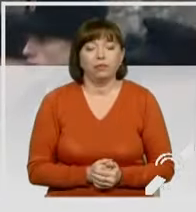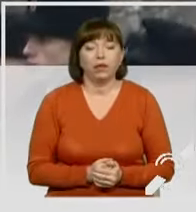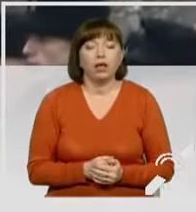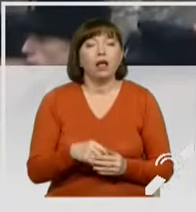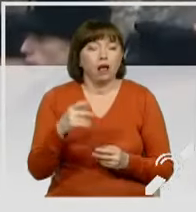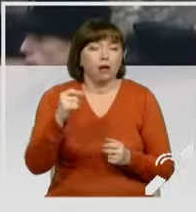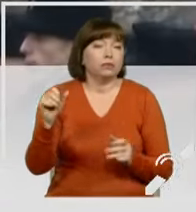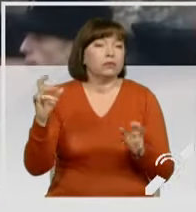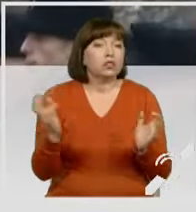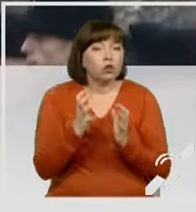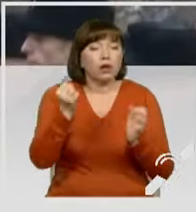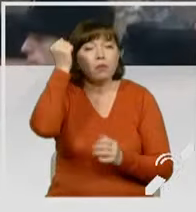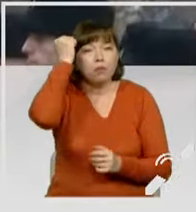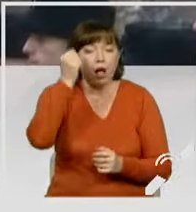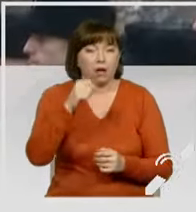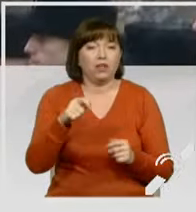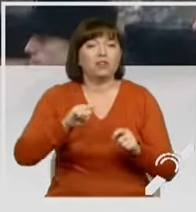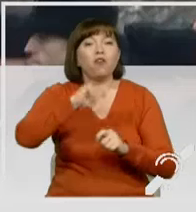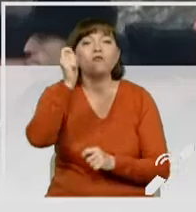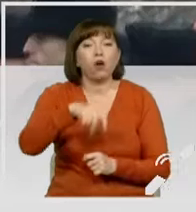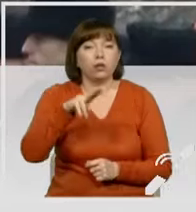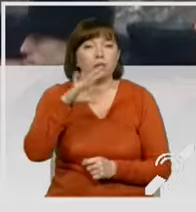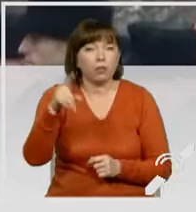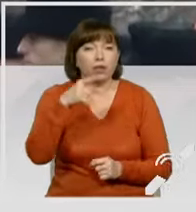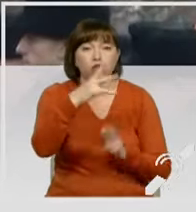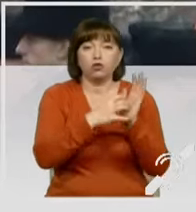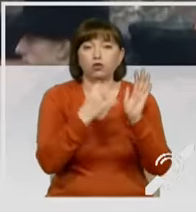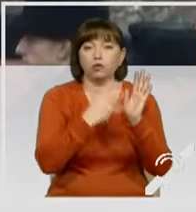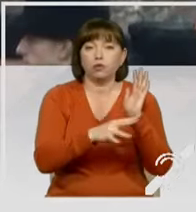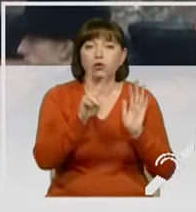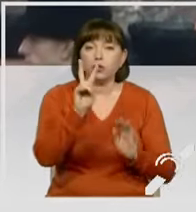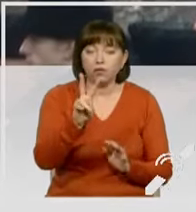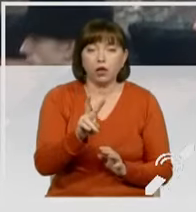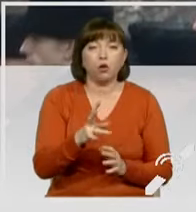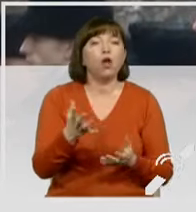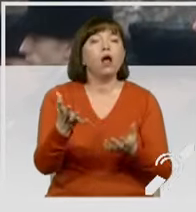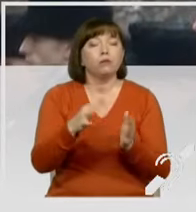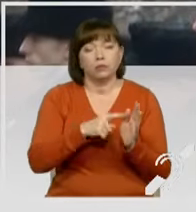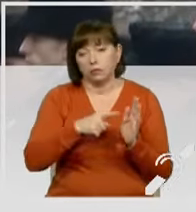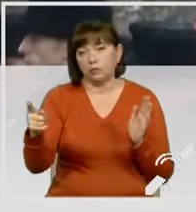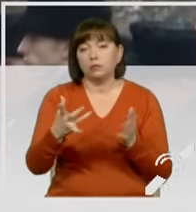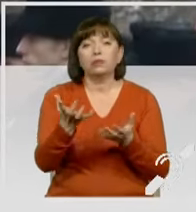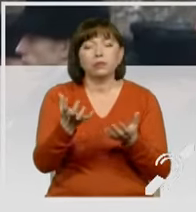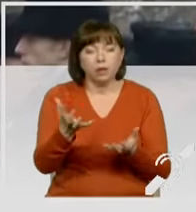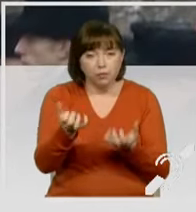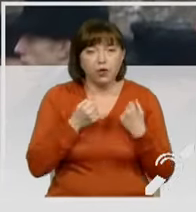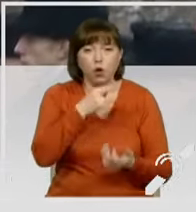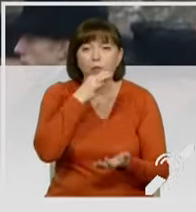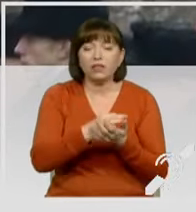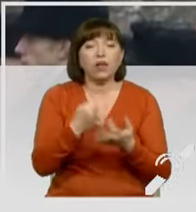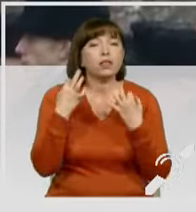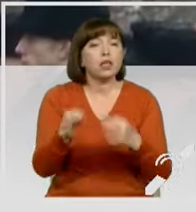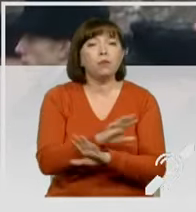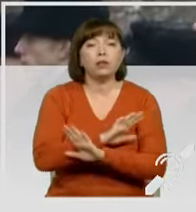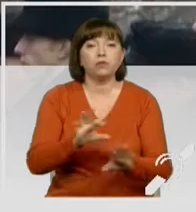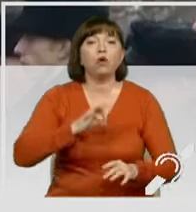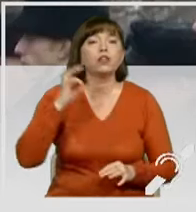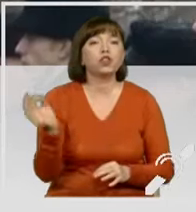memoria luptelor de la Nistru din anul 1992, ne asumăm solemn să nu admitem